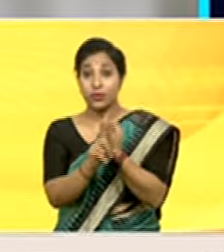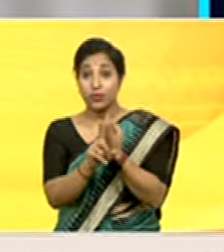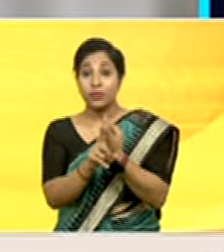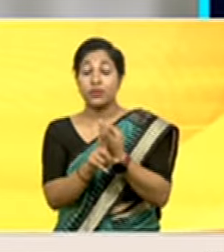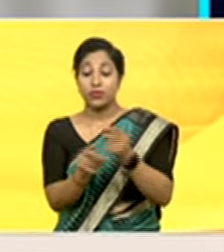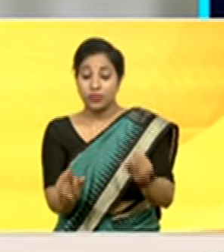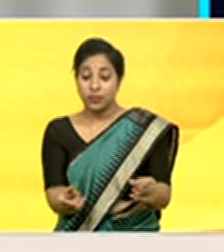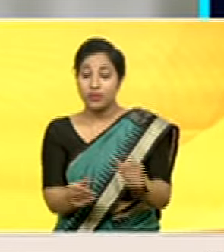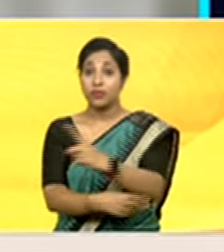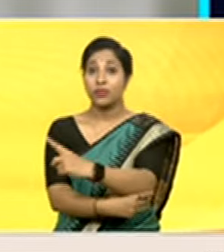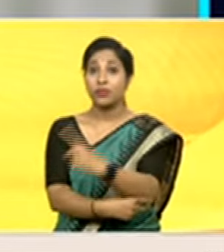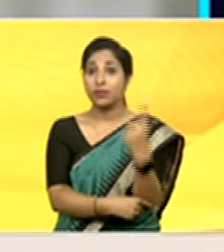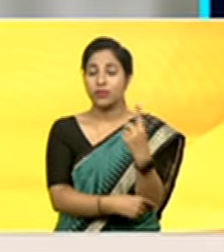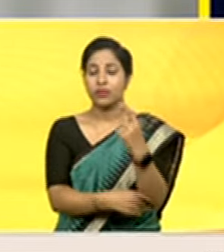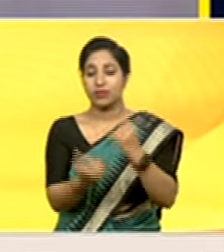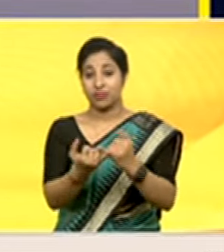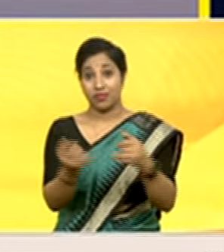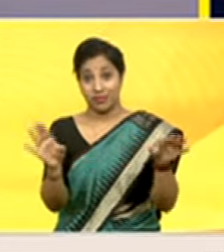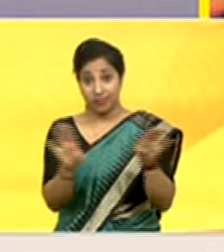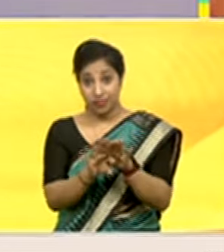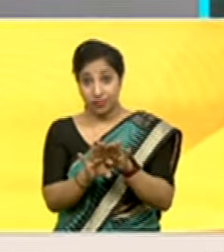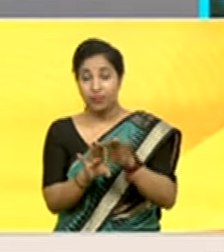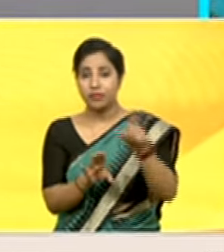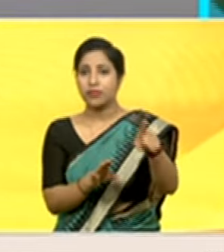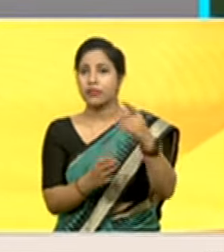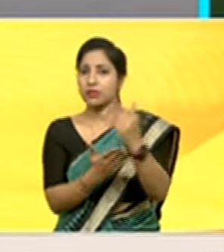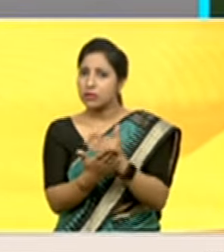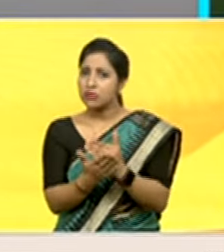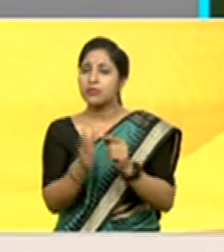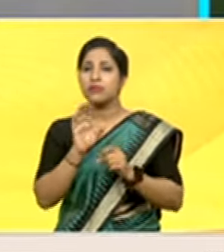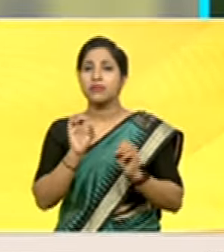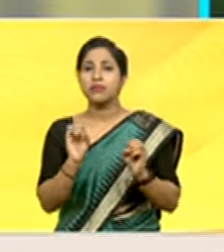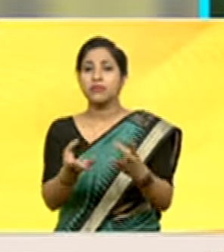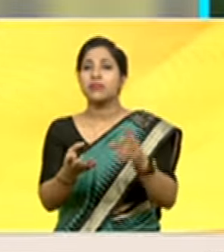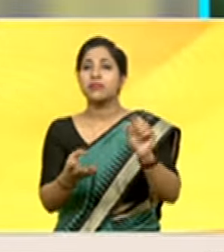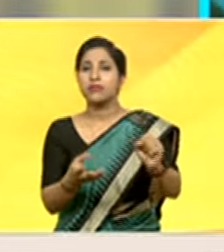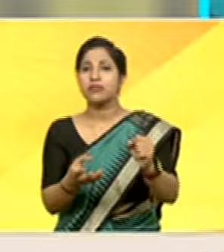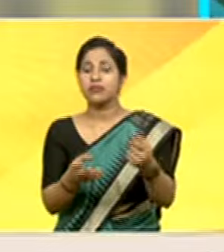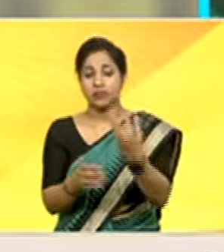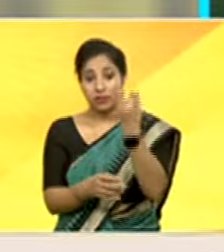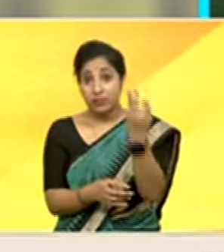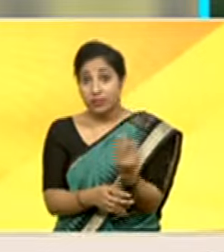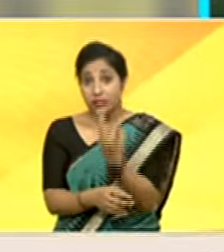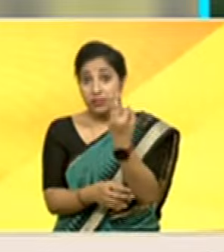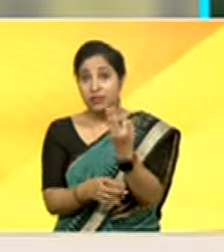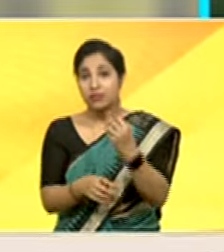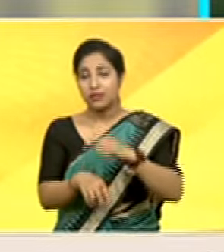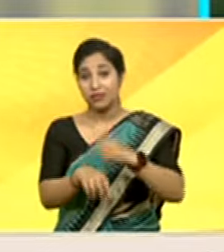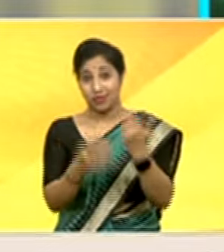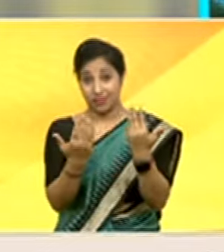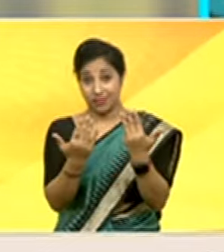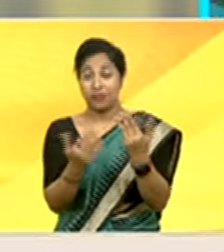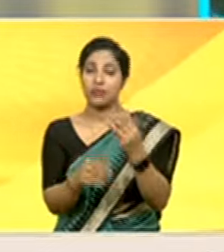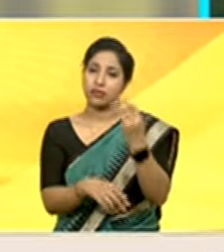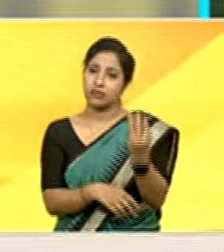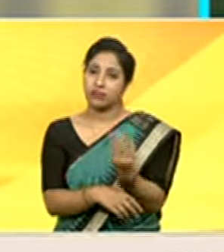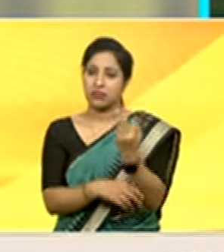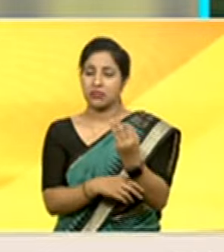पर हर रविवार को इसका प्रसारण आधे गंटे के लिए किया जाता है